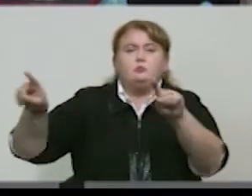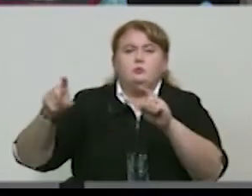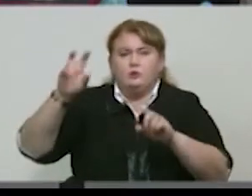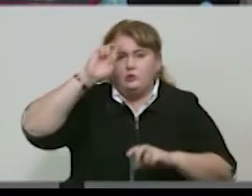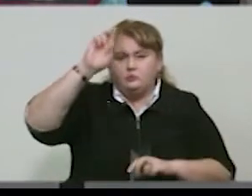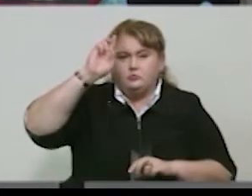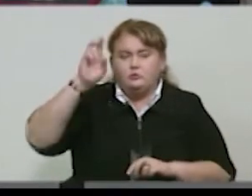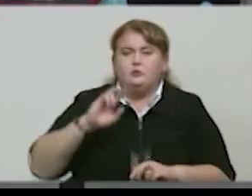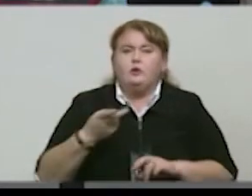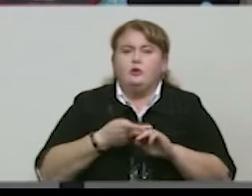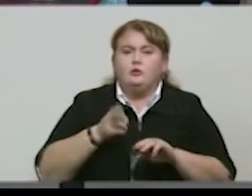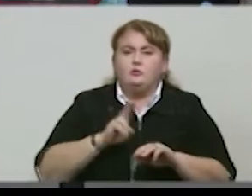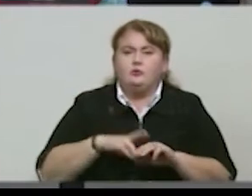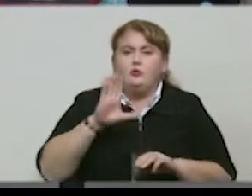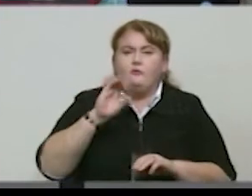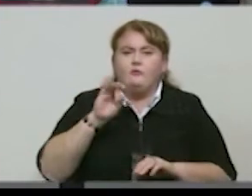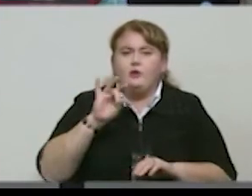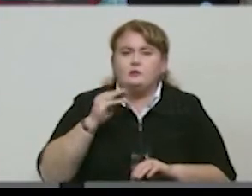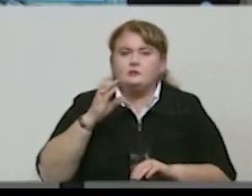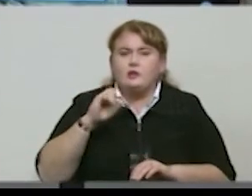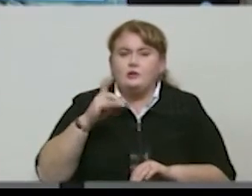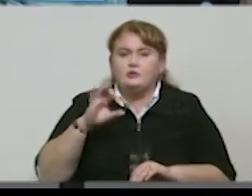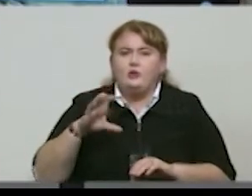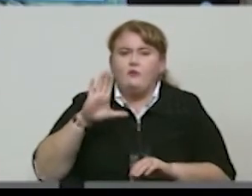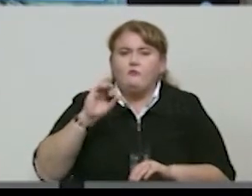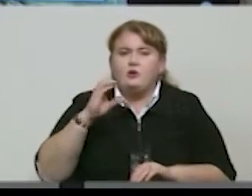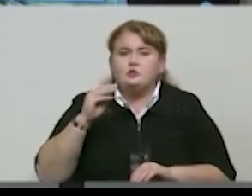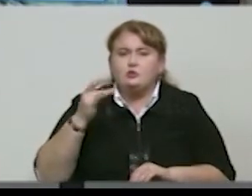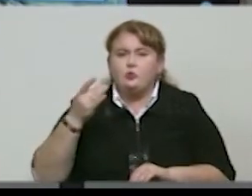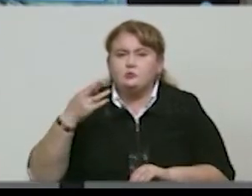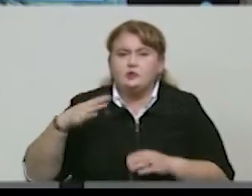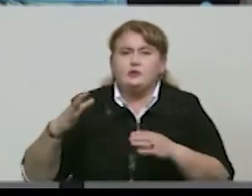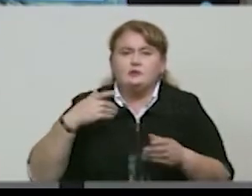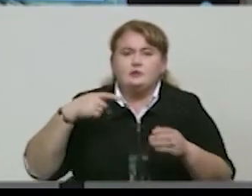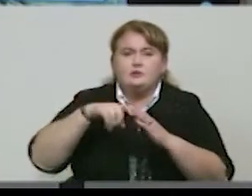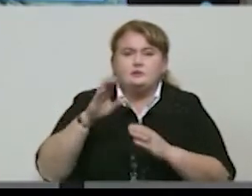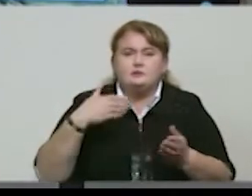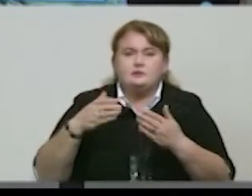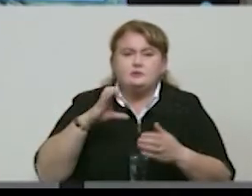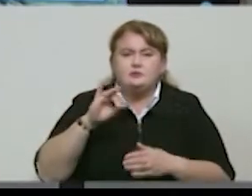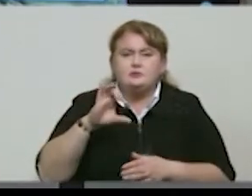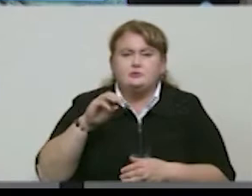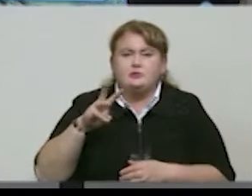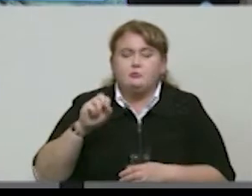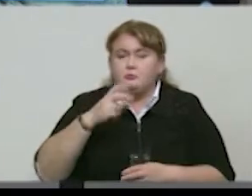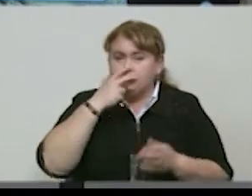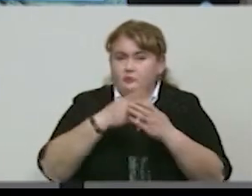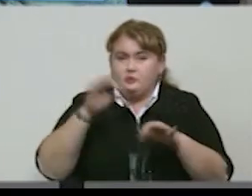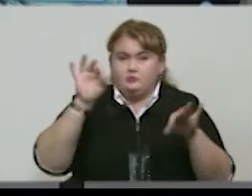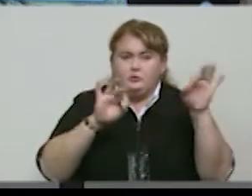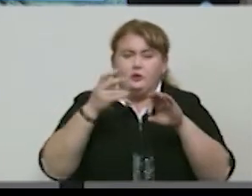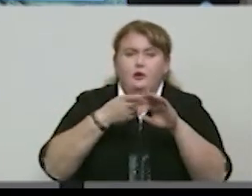государств. И, естественно, Версальско-Вашингтонская система. Посмотрите на эти схему.